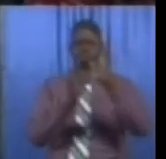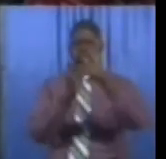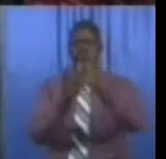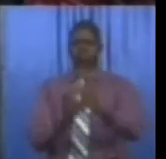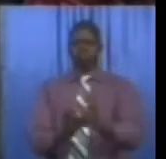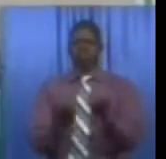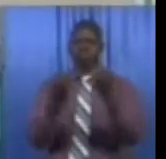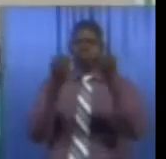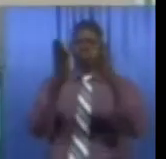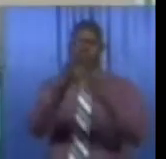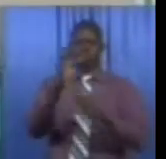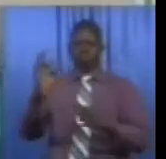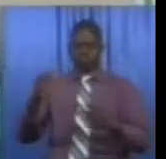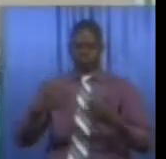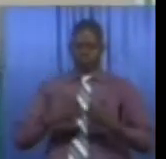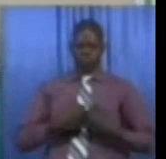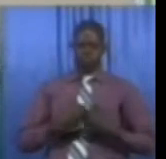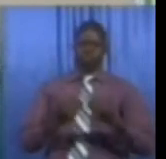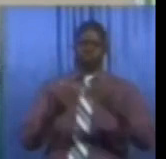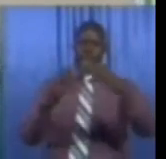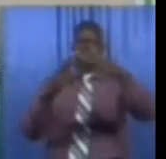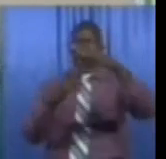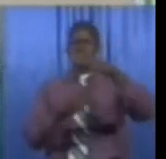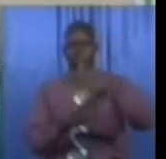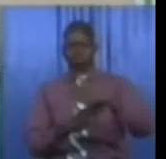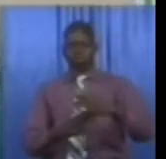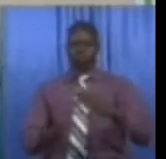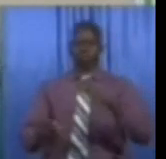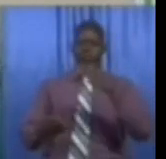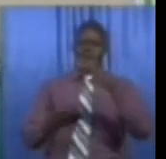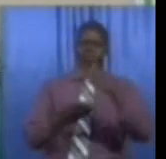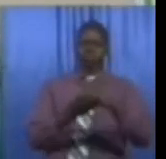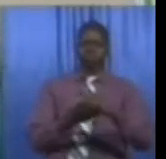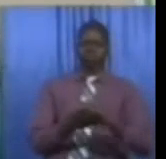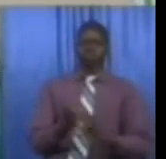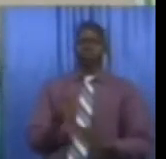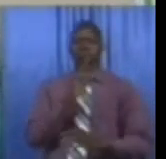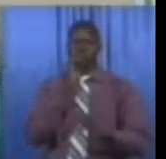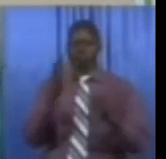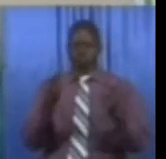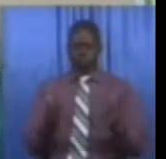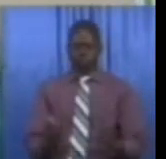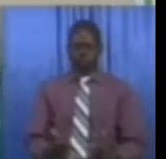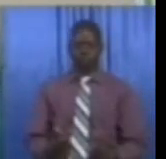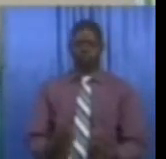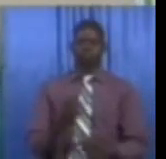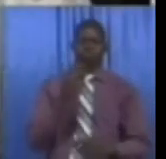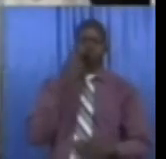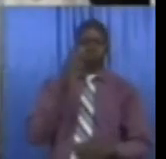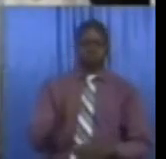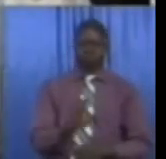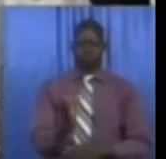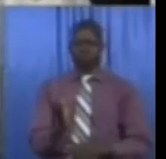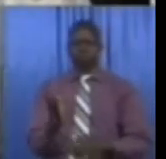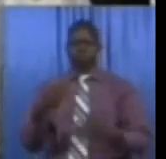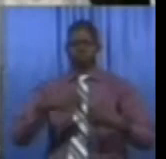beaucoup de Burkinabés qui tenaient des stands, notamment Coris, Banque étaient là. Nous avons aussi vu certains dans l'agroalimentaire, l'agro-industrie qui étaient